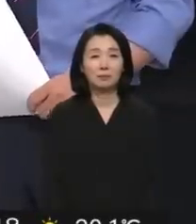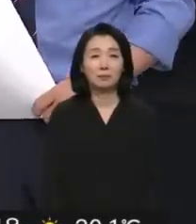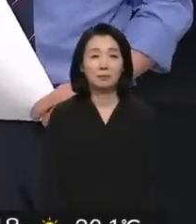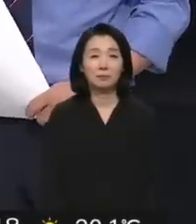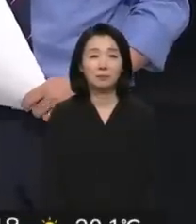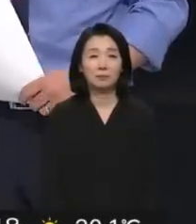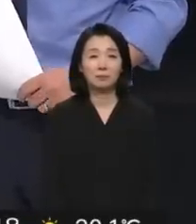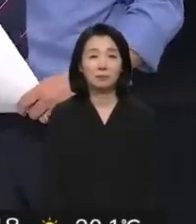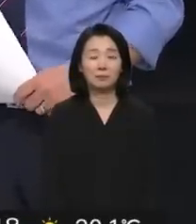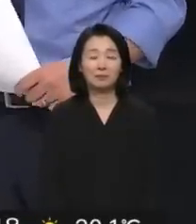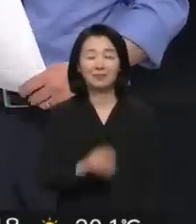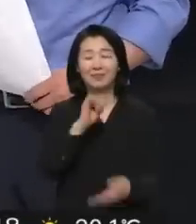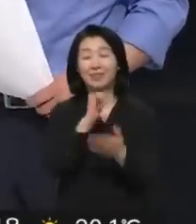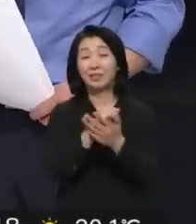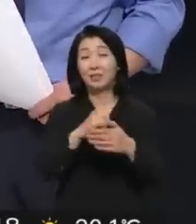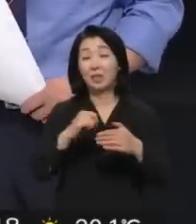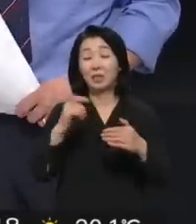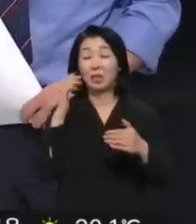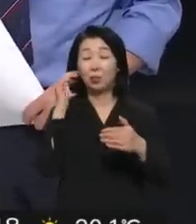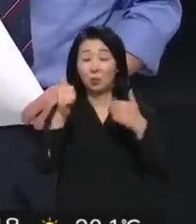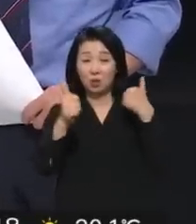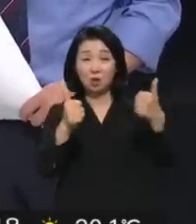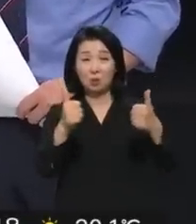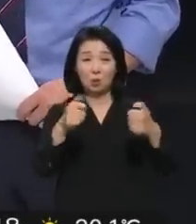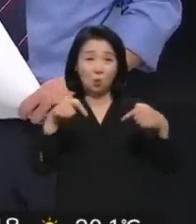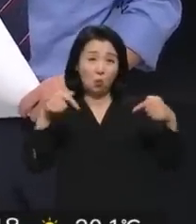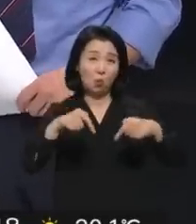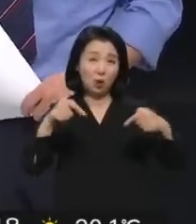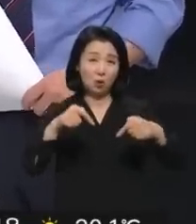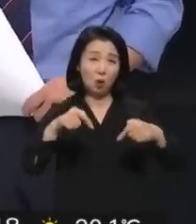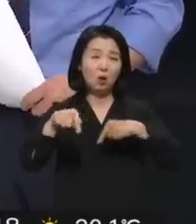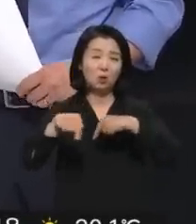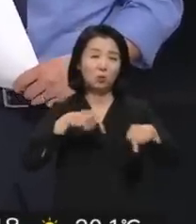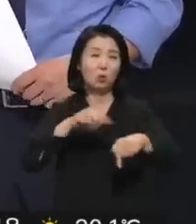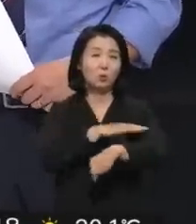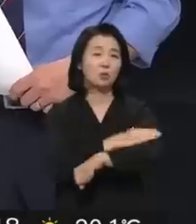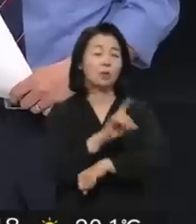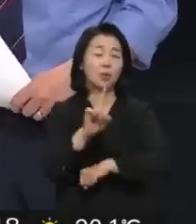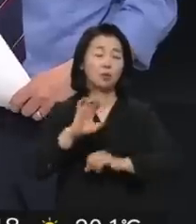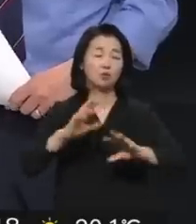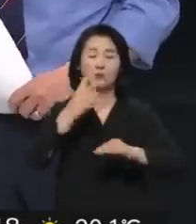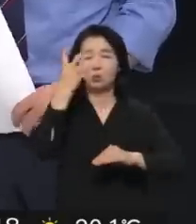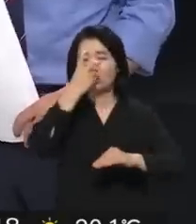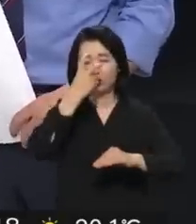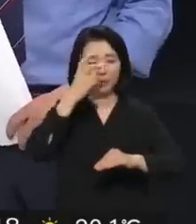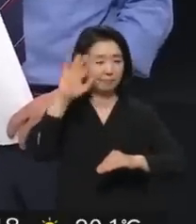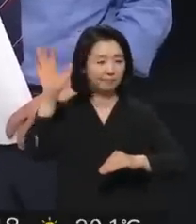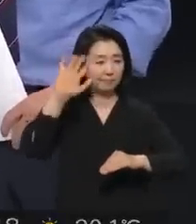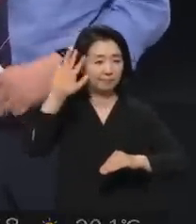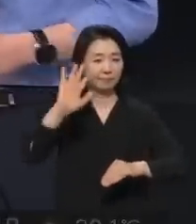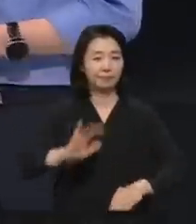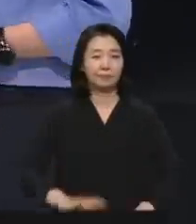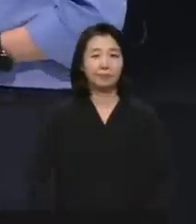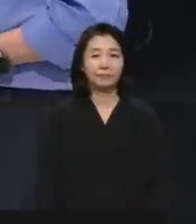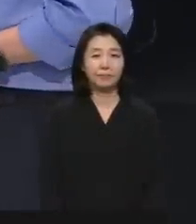정상 외교는 통치 권한 가운데 하나라며 국정조사 대상이 아니라는 점도 지적을 했습니다.